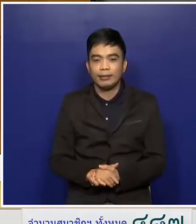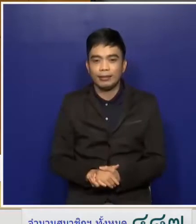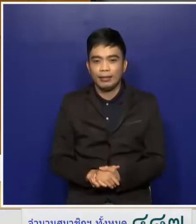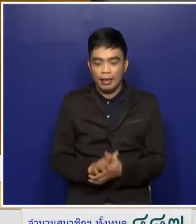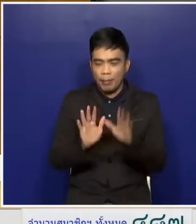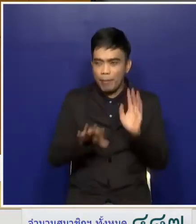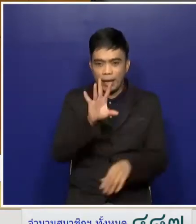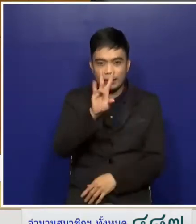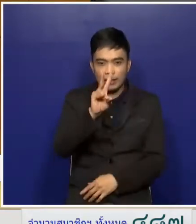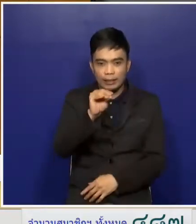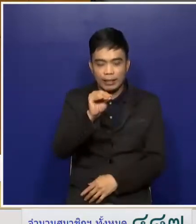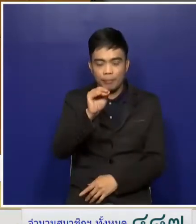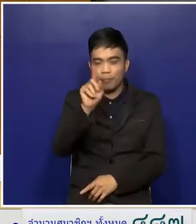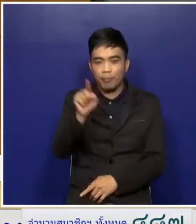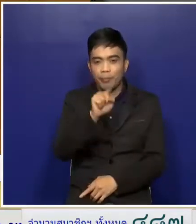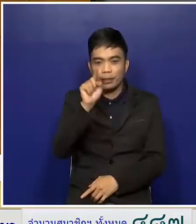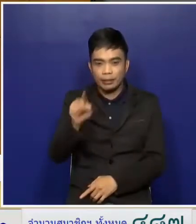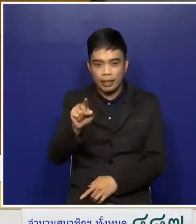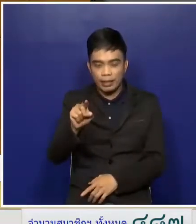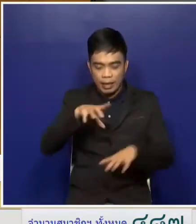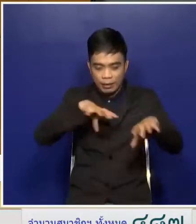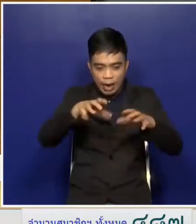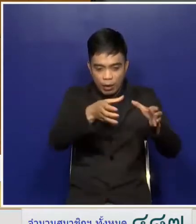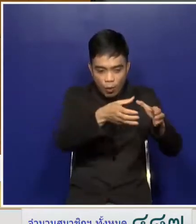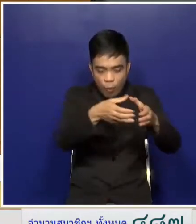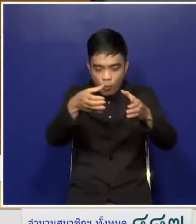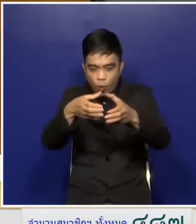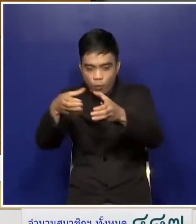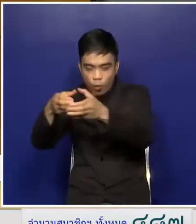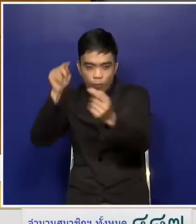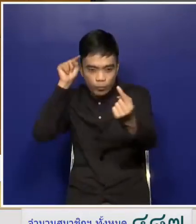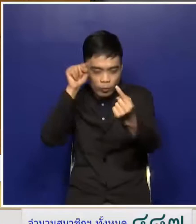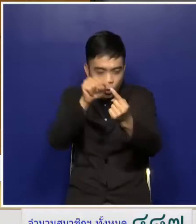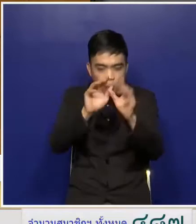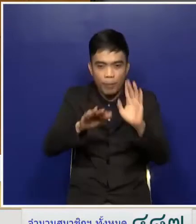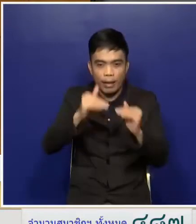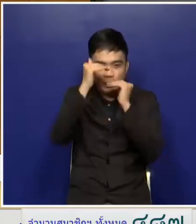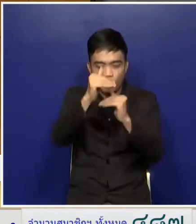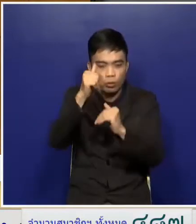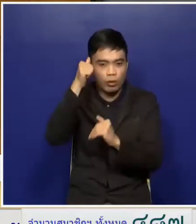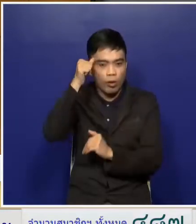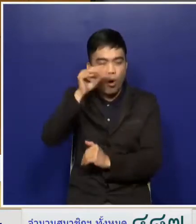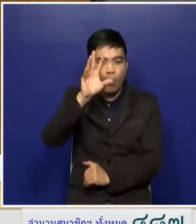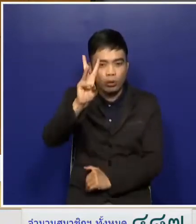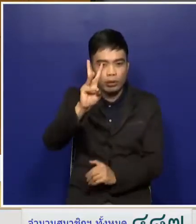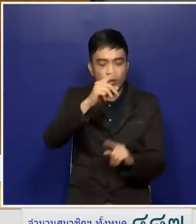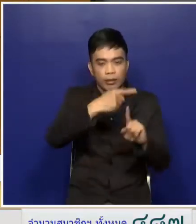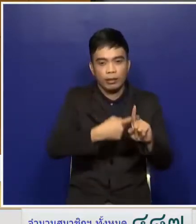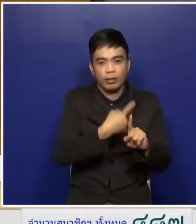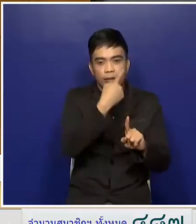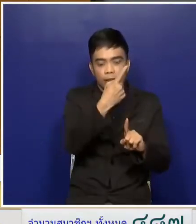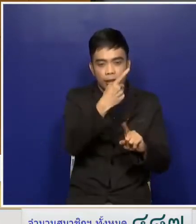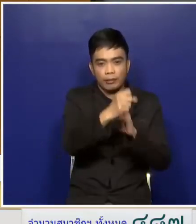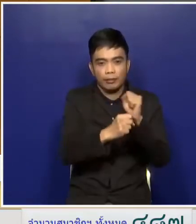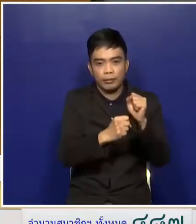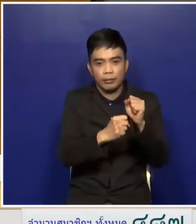ของสำนนคดีค้สะสมในแต่ละกุมเปาไม้ ภายใน 6 เดือนนัตงแต่วนที่ 1 ตุลาคม 2,563